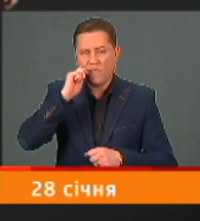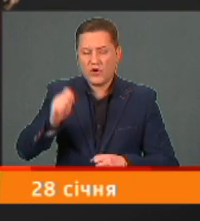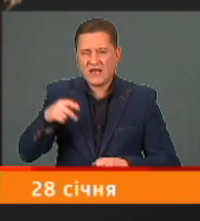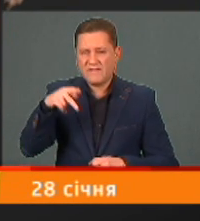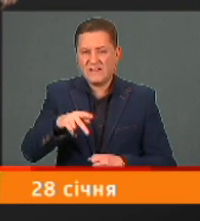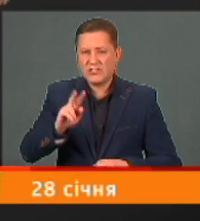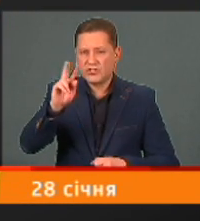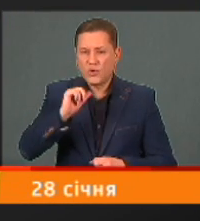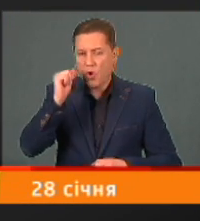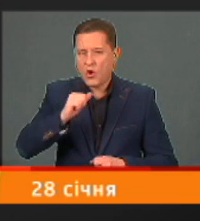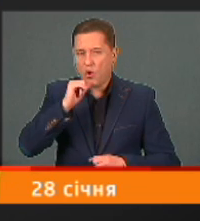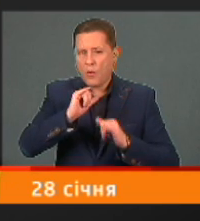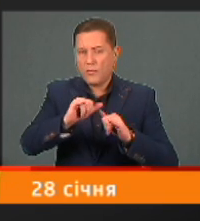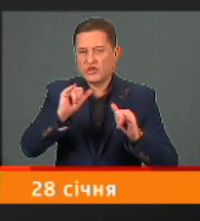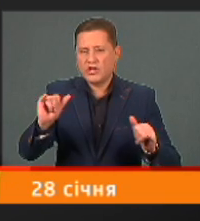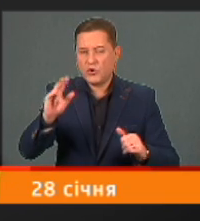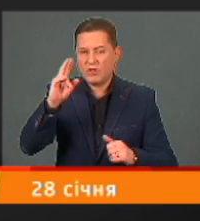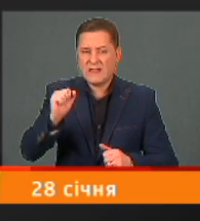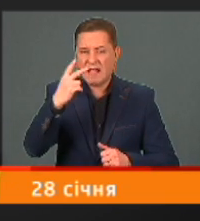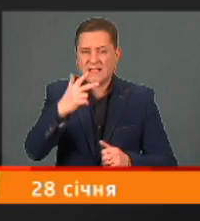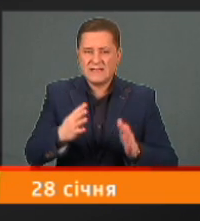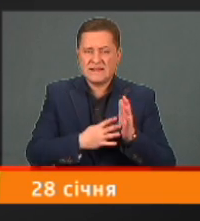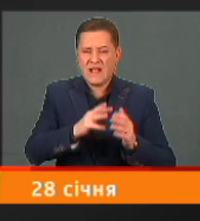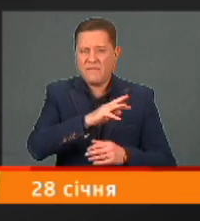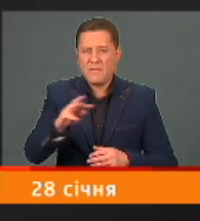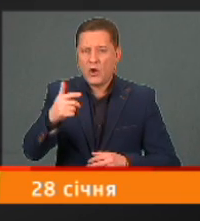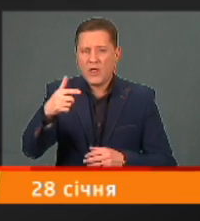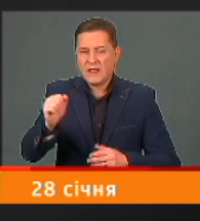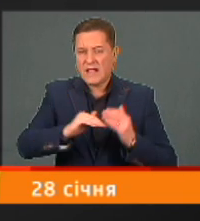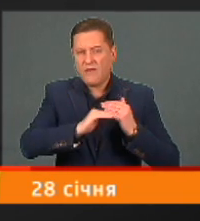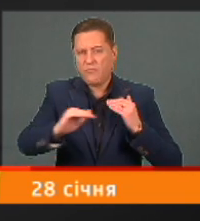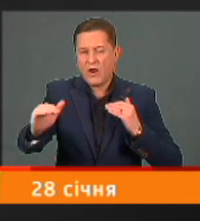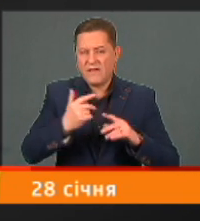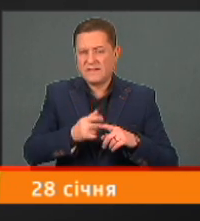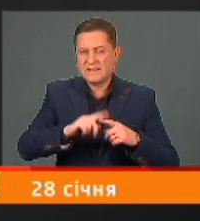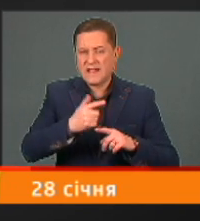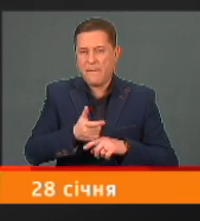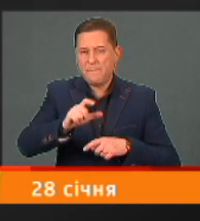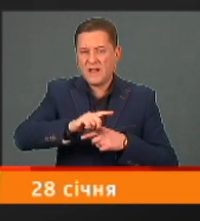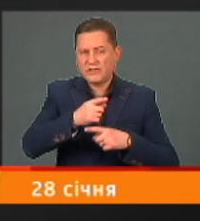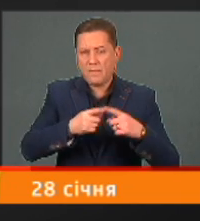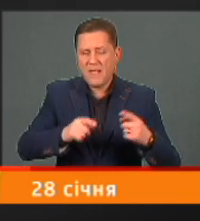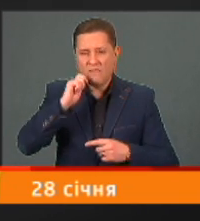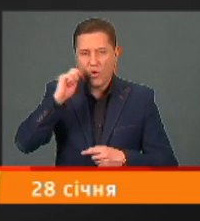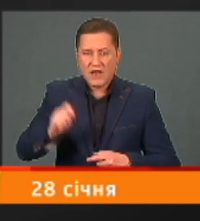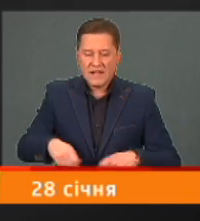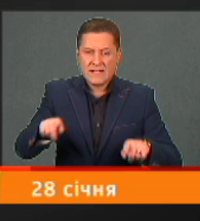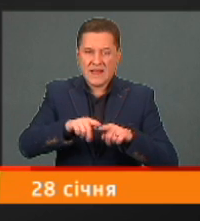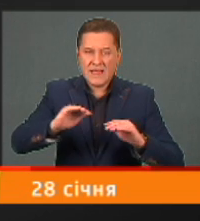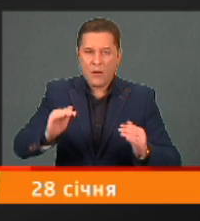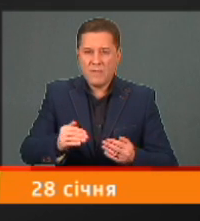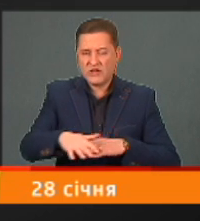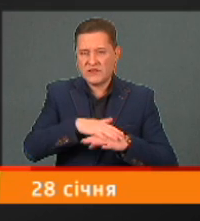року. Він поширюється на 39 мільйонів гектарів паїв. Це більше, ніж пів України. Таке обмеження